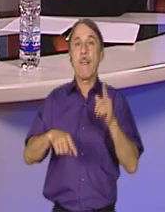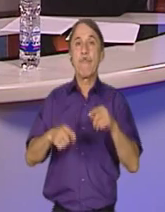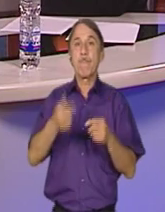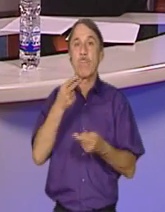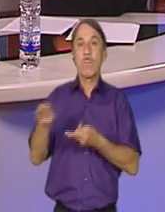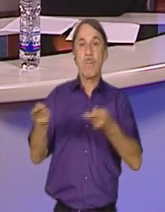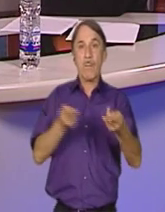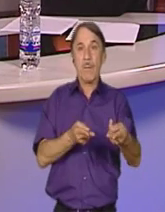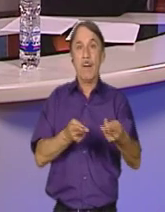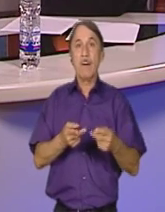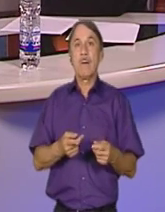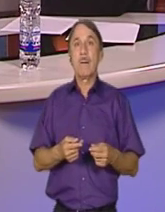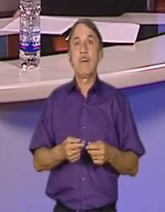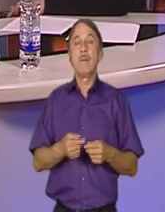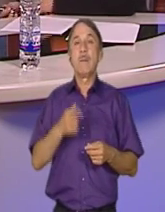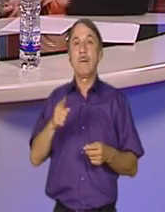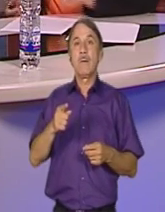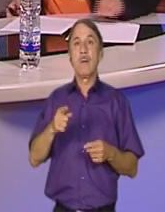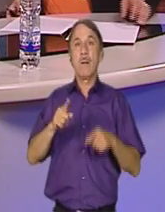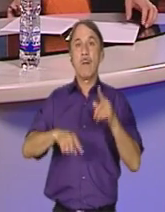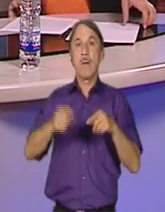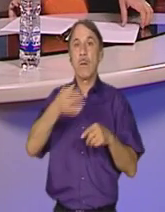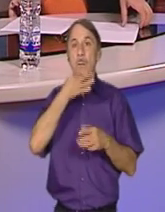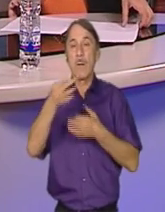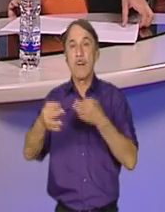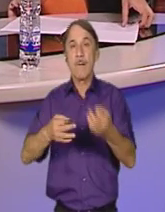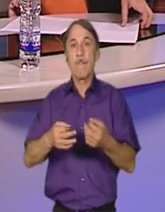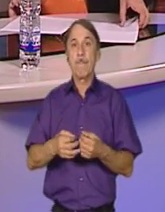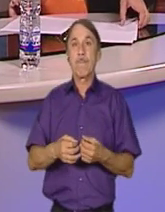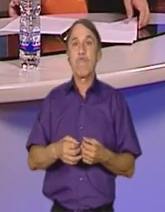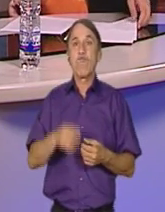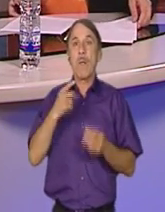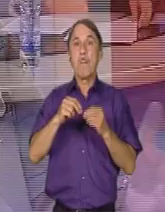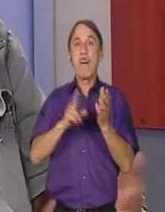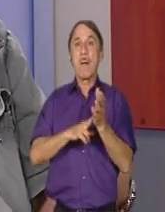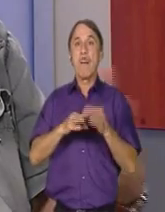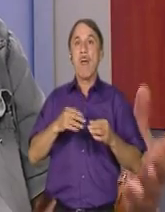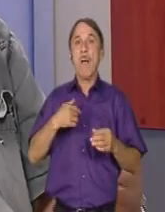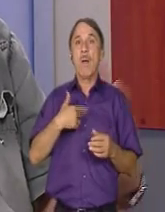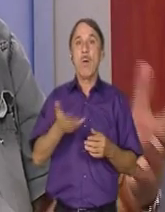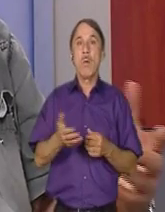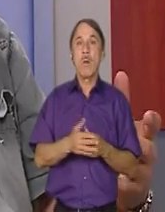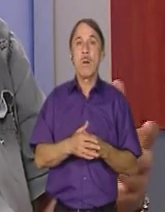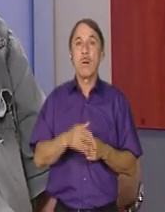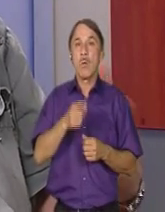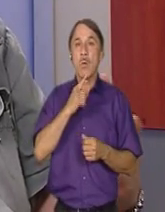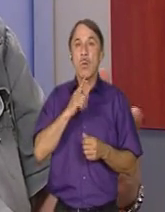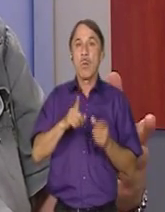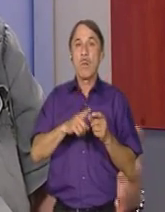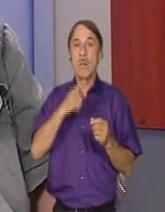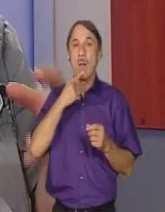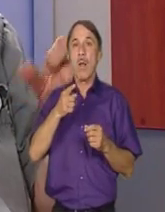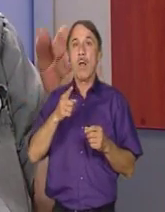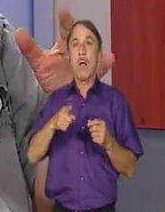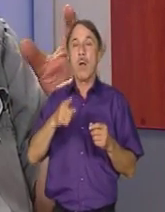svečane odela, kravate i cipele koje vas redovno, ili toalete i cipele koje vas redovno žuljaju, pa onda jedva čekate da se ugasi svetlo da